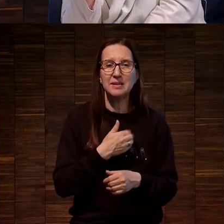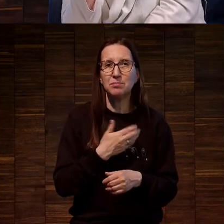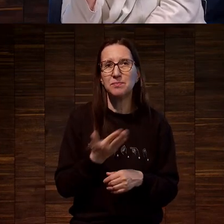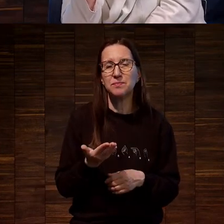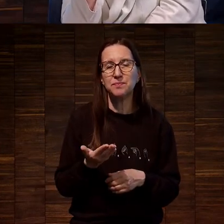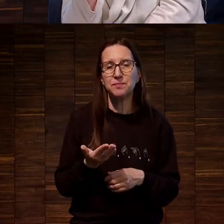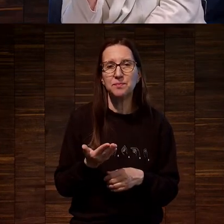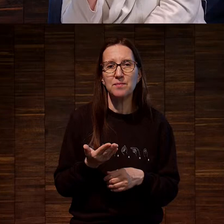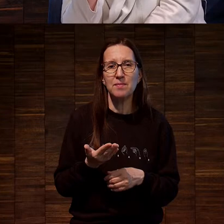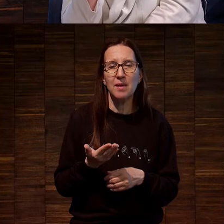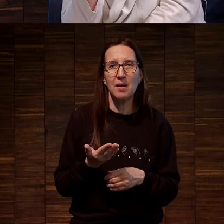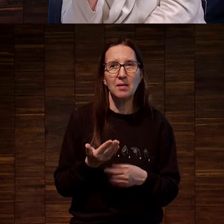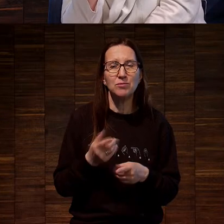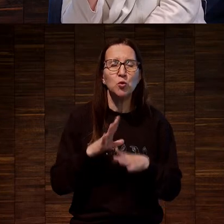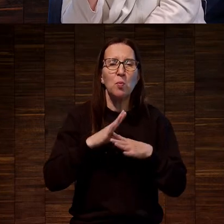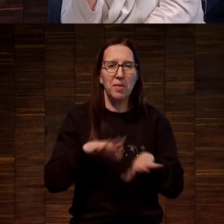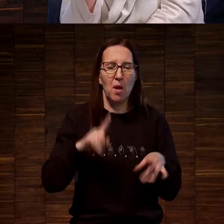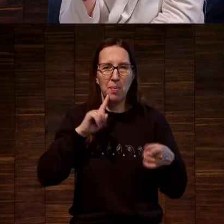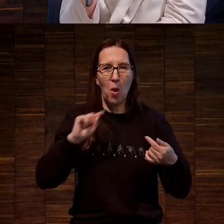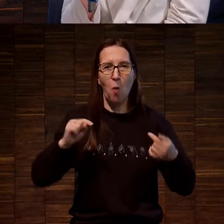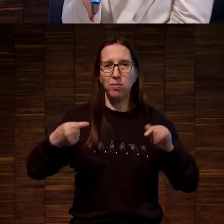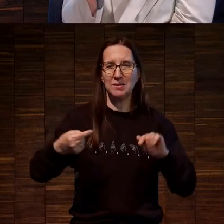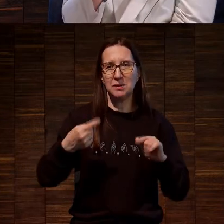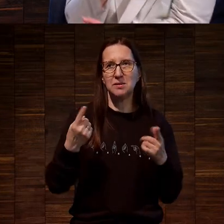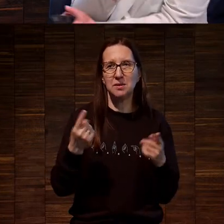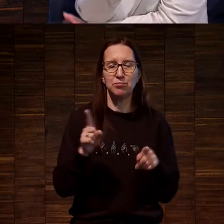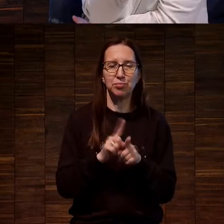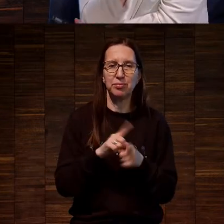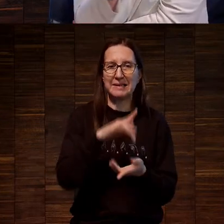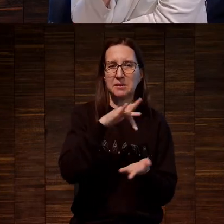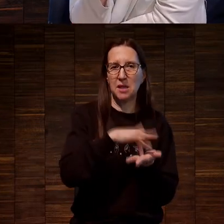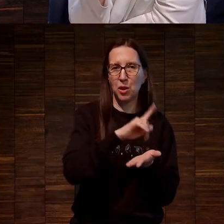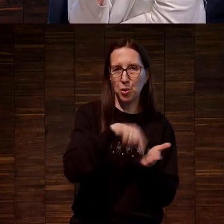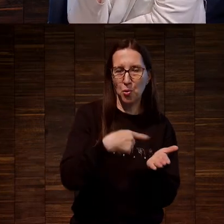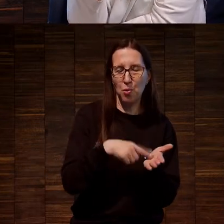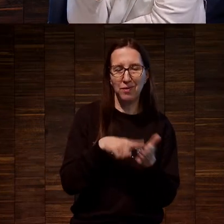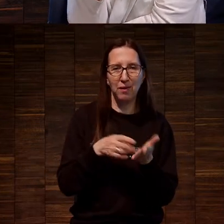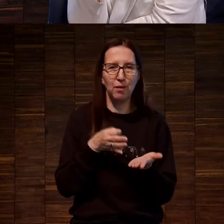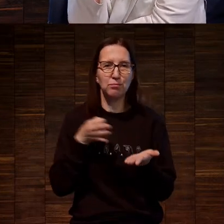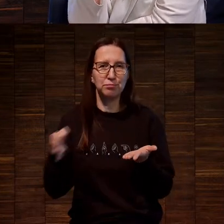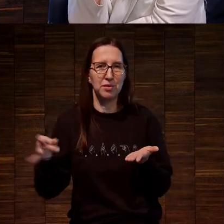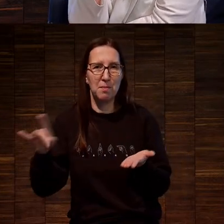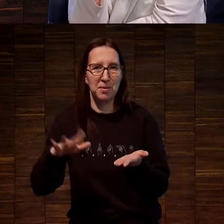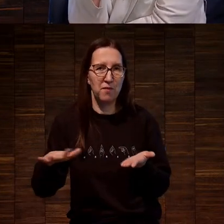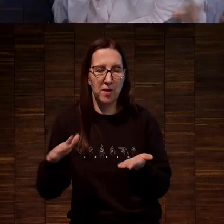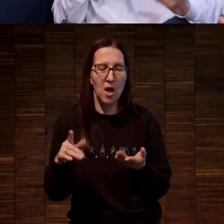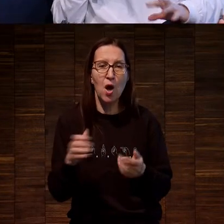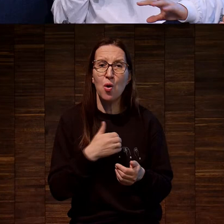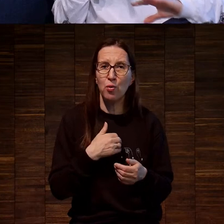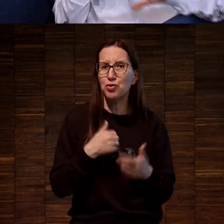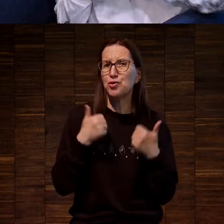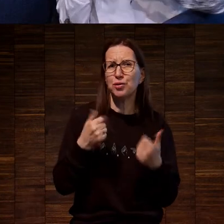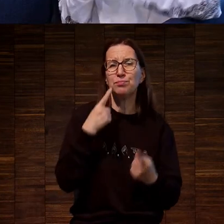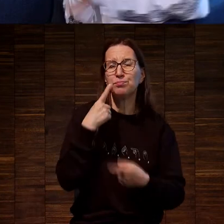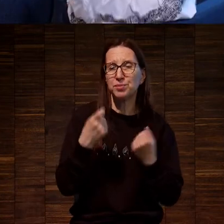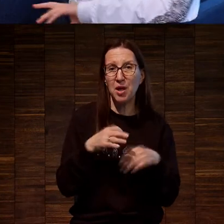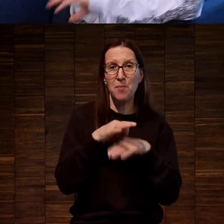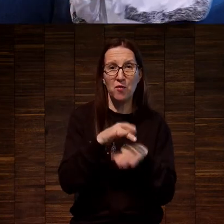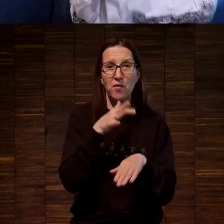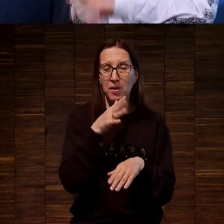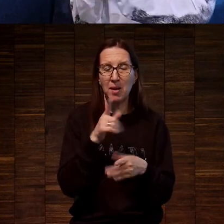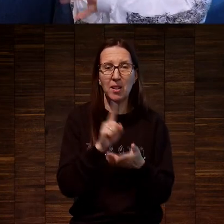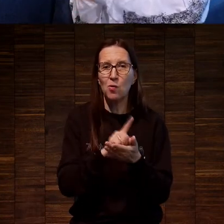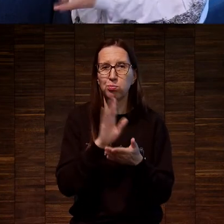снять оппозицию между центром города и периферией. Чтобы классно провести время, не нужно ехать в центр, можно